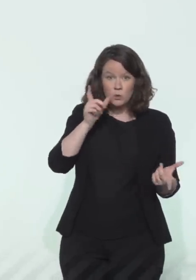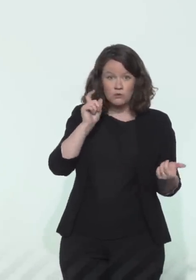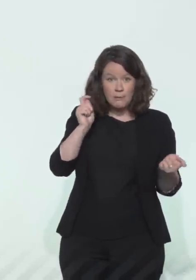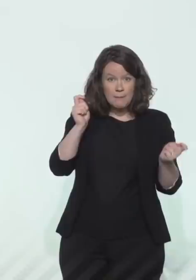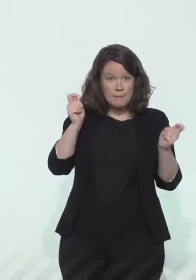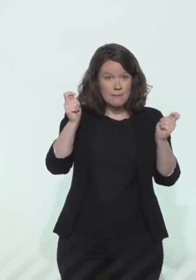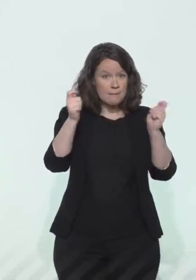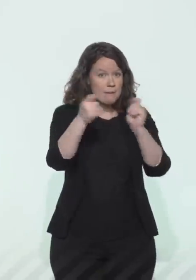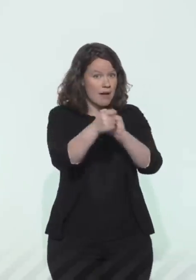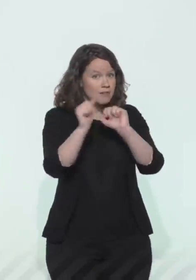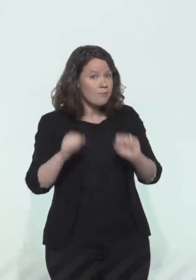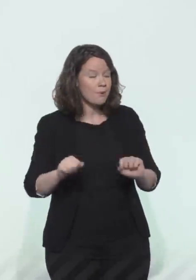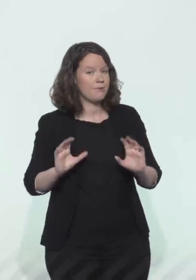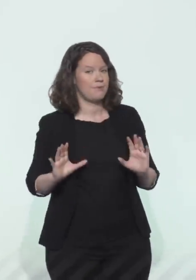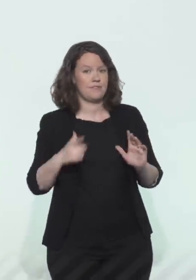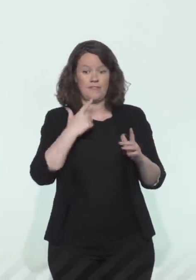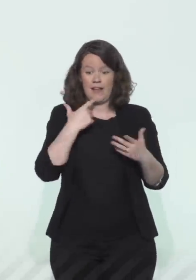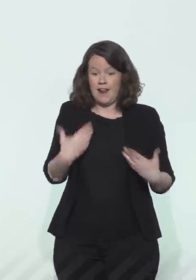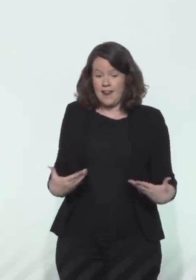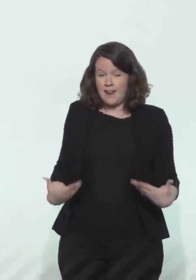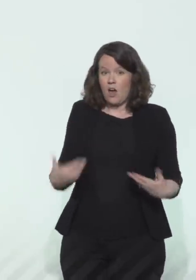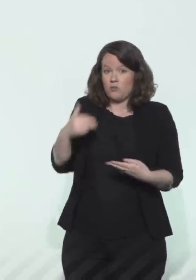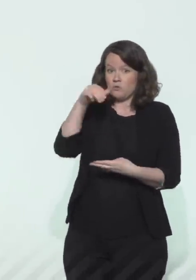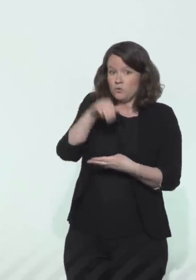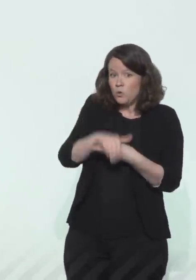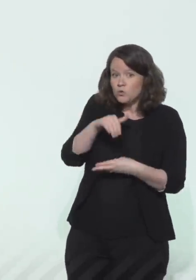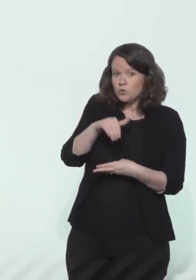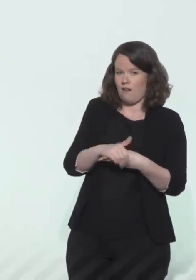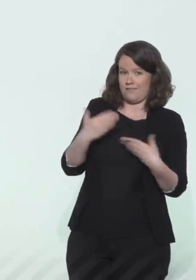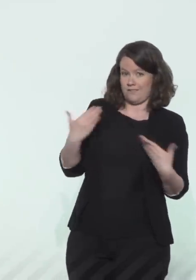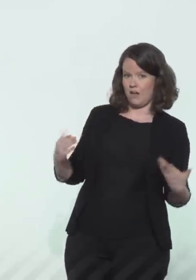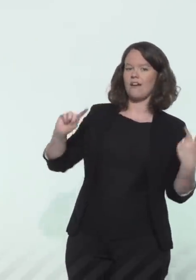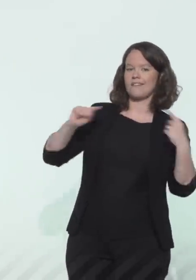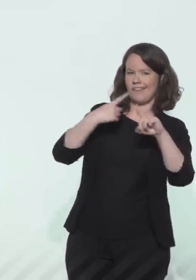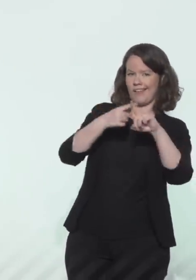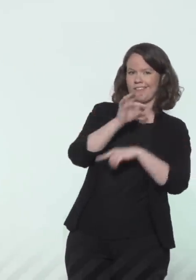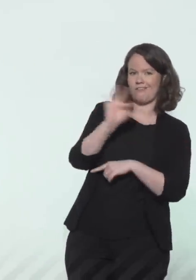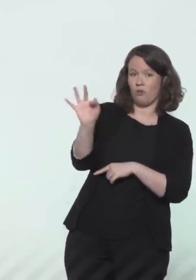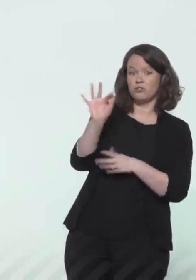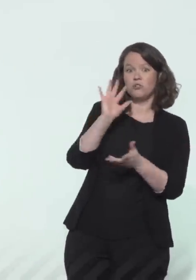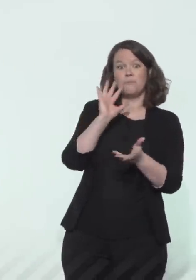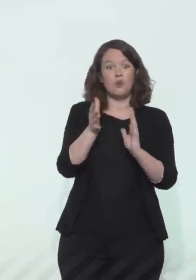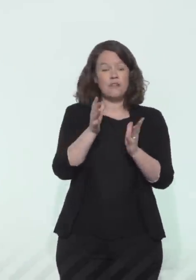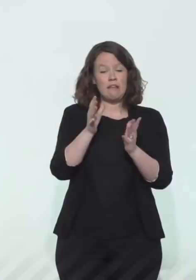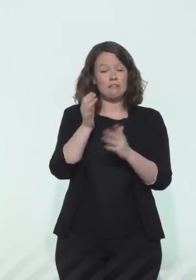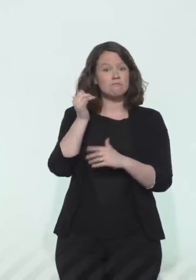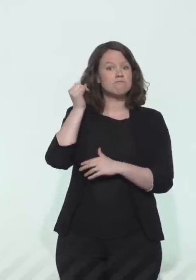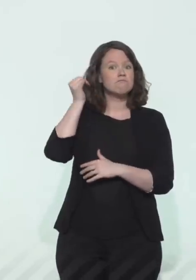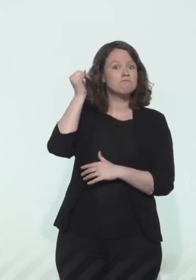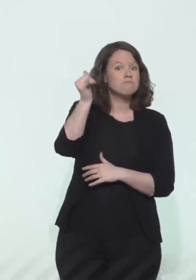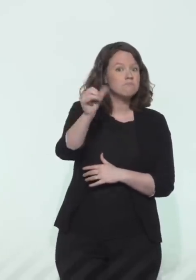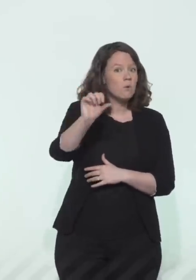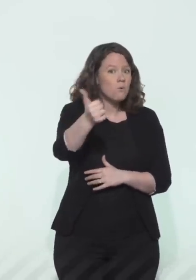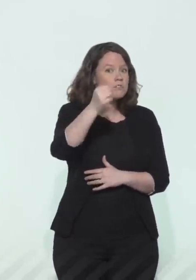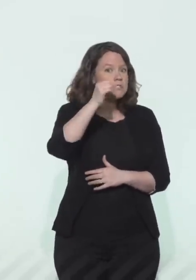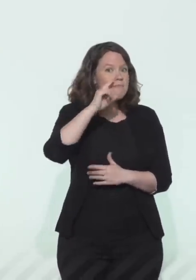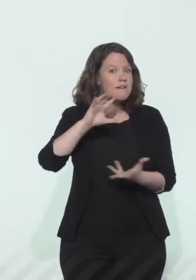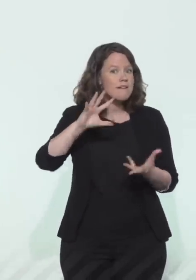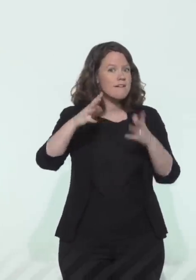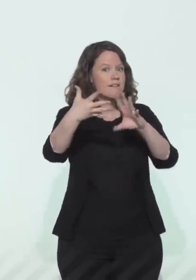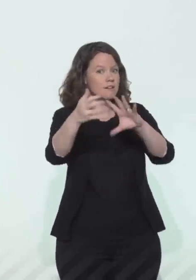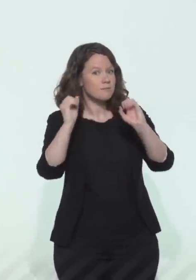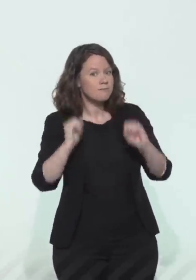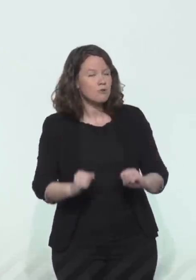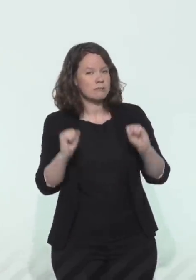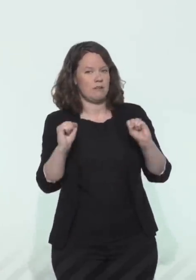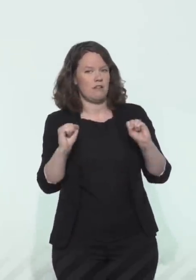au jour d'aujourd'hui, et pas la situation au 11 mai, elle est encore susceptible d'évoluer, même si, concernant ces données de saturation des